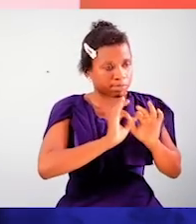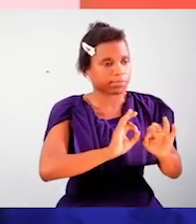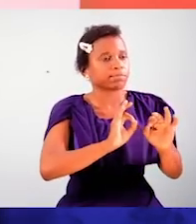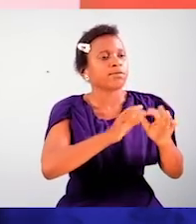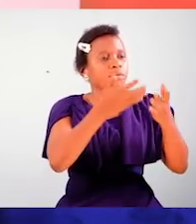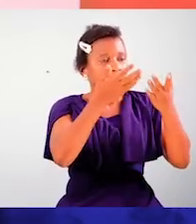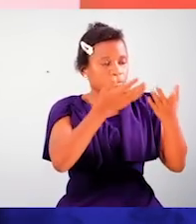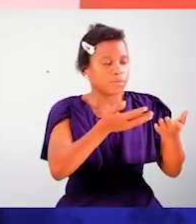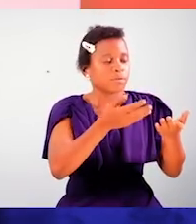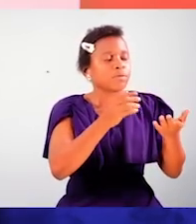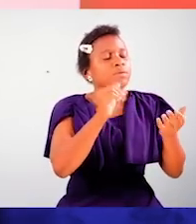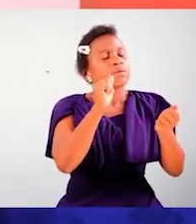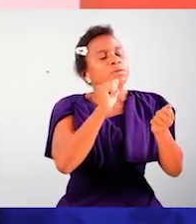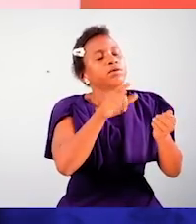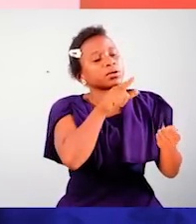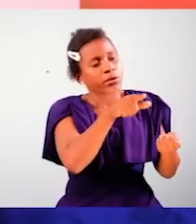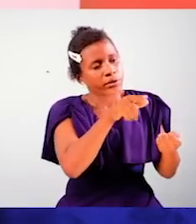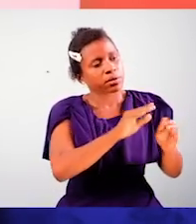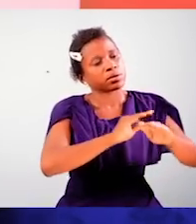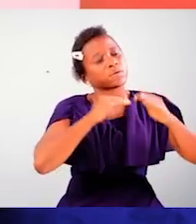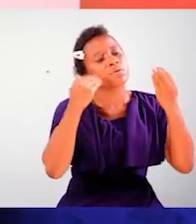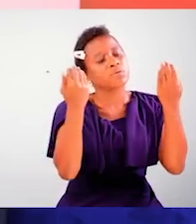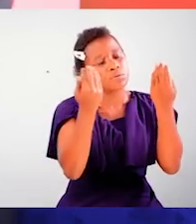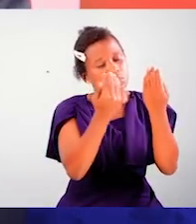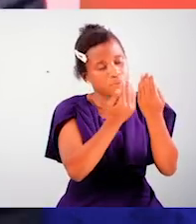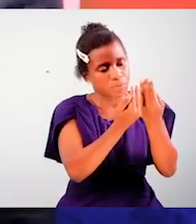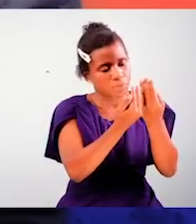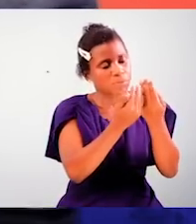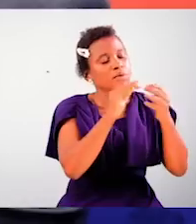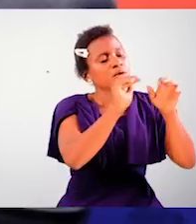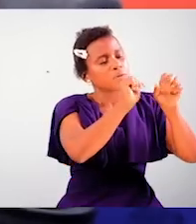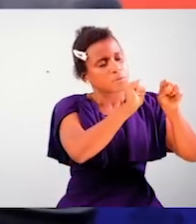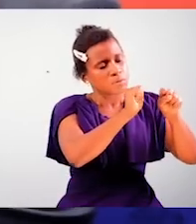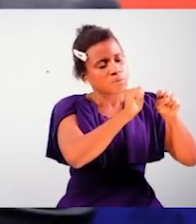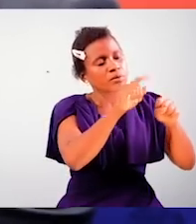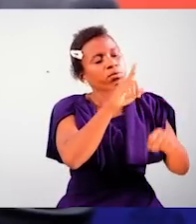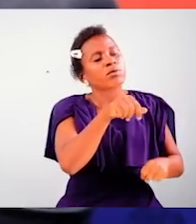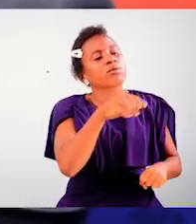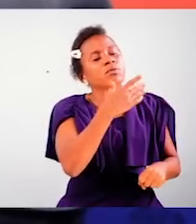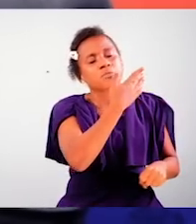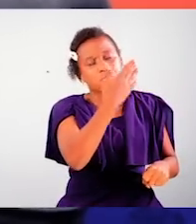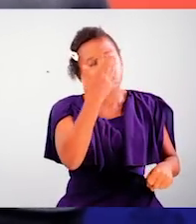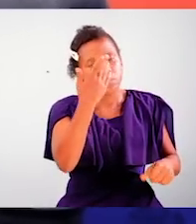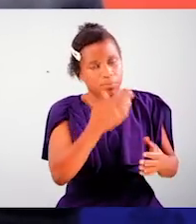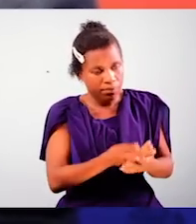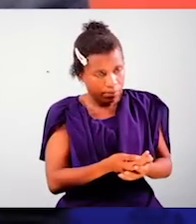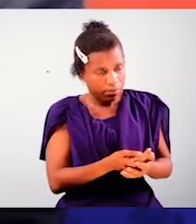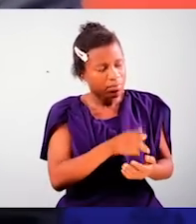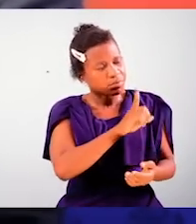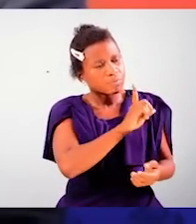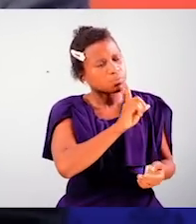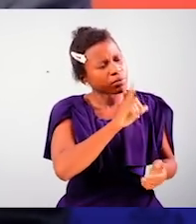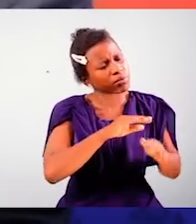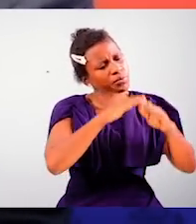kiasi gani? Na washikashika wakamataji watakuwa wangapi? Yaani na kwa nini tu tuna mfumo wa kukamata kamata? Unadhani kukamata